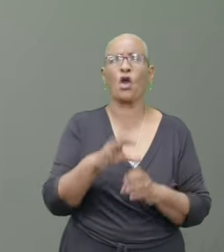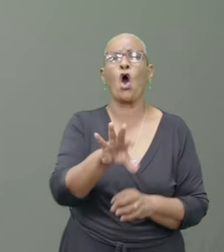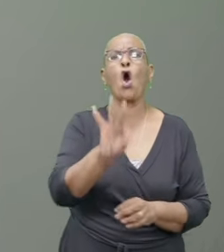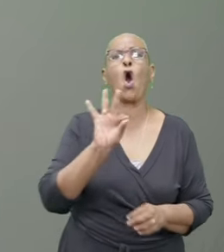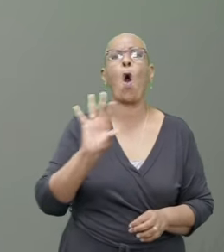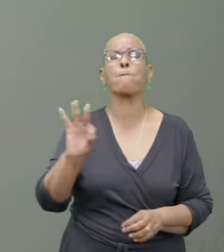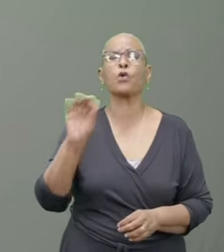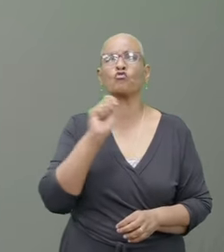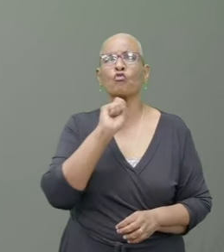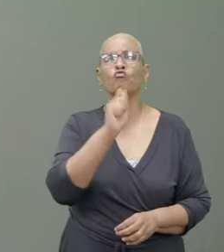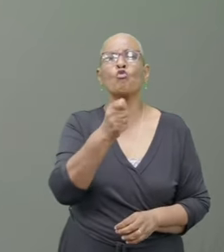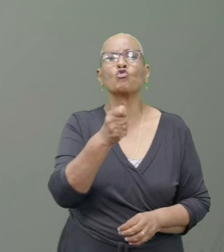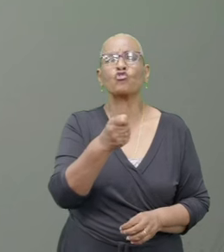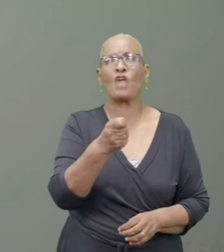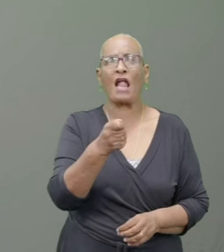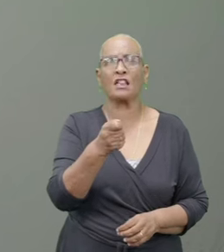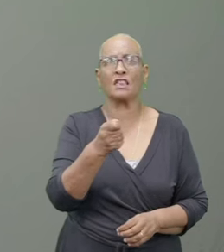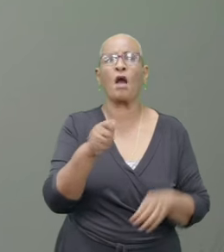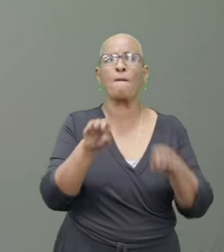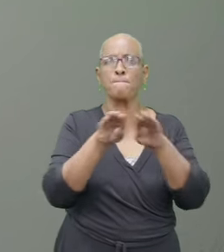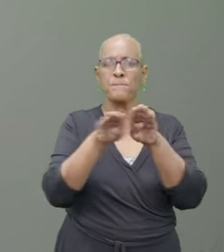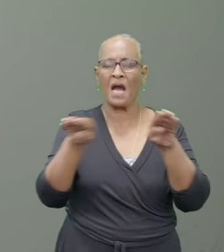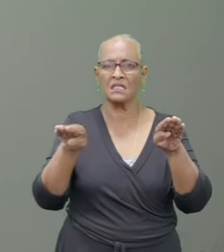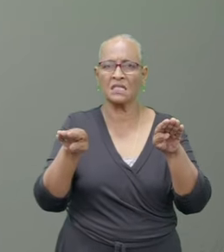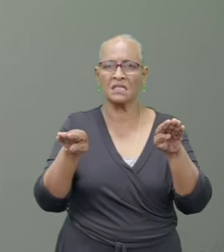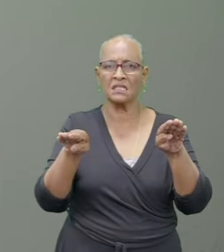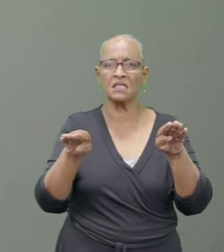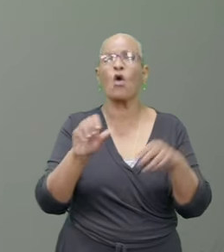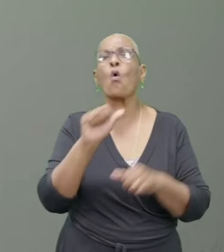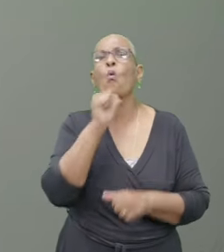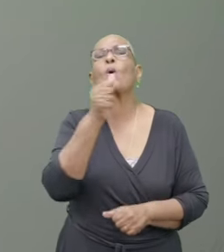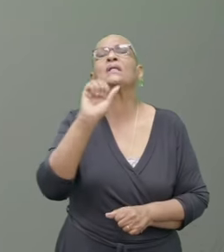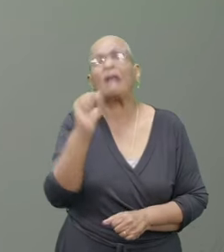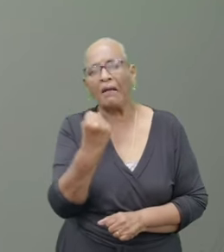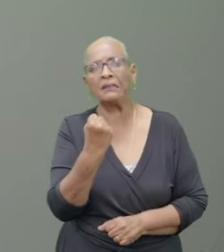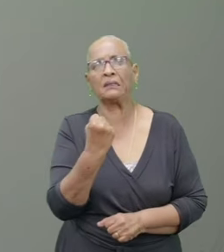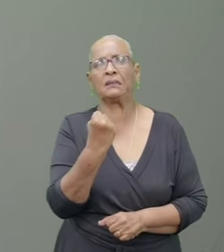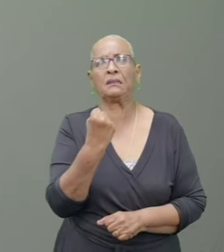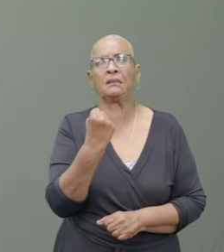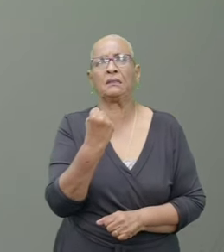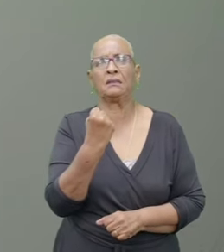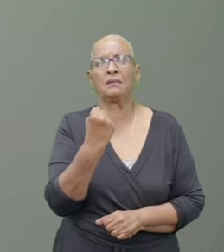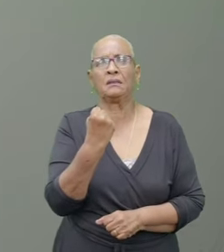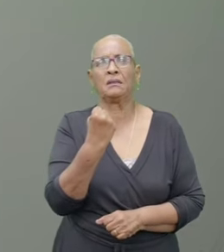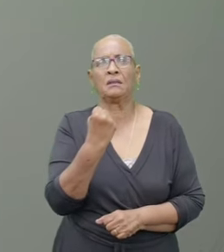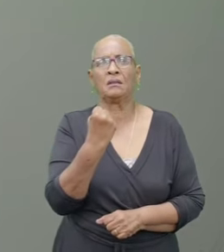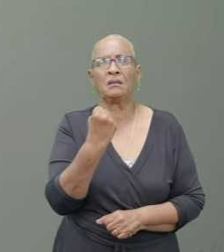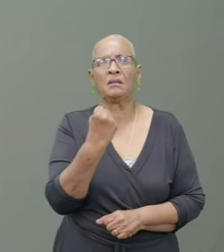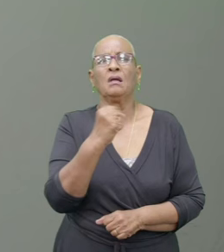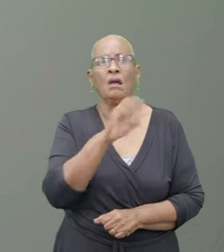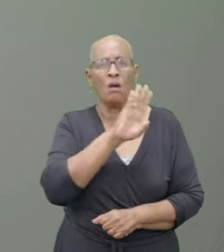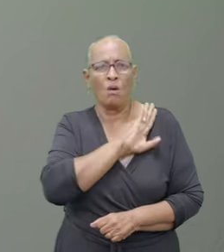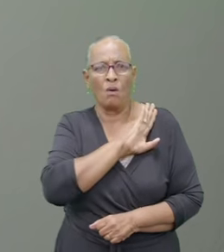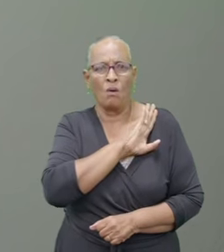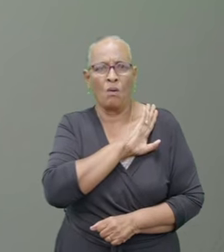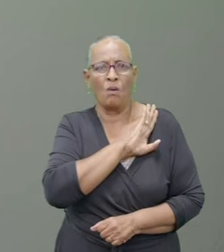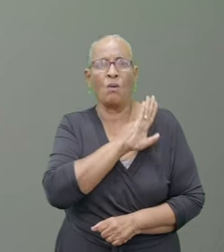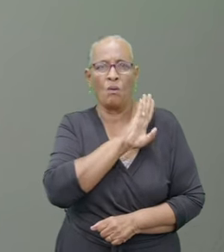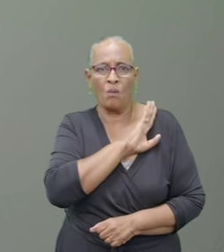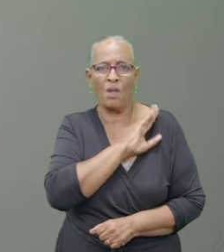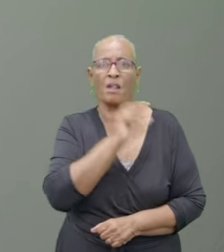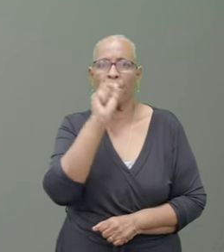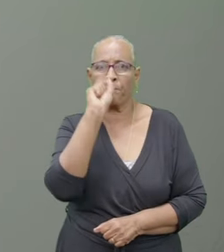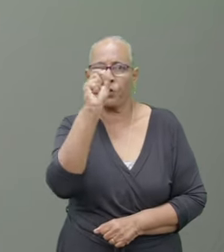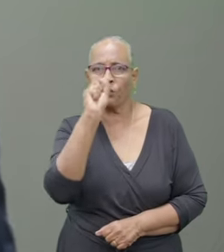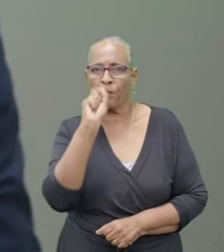oplossingsvoorstellen en op basis van de beschikbare mogelijkheden. En ik wil dat toch even per punt